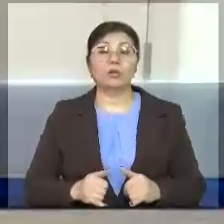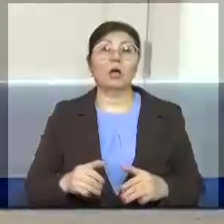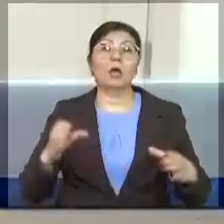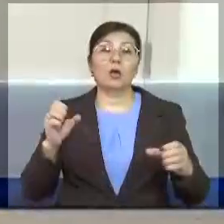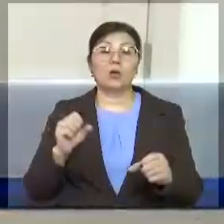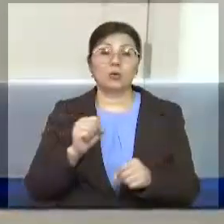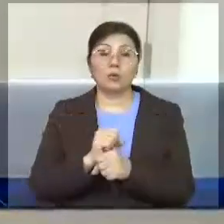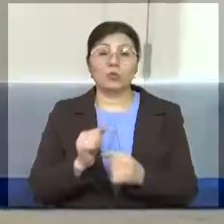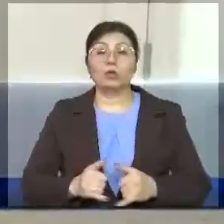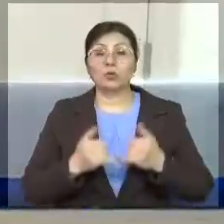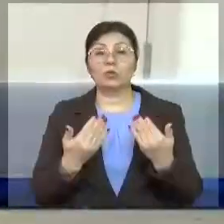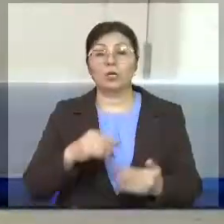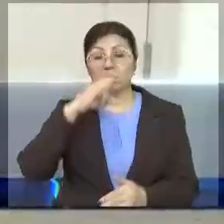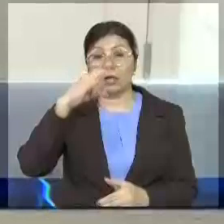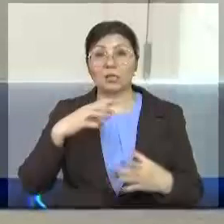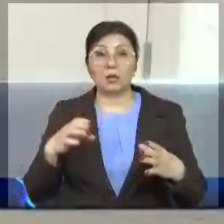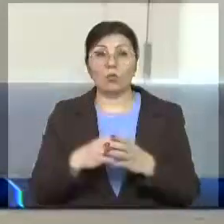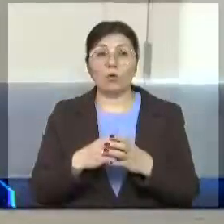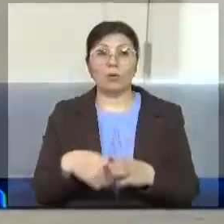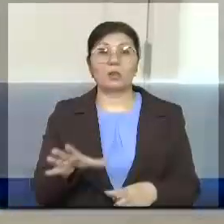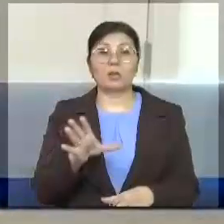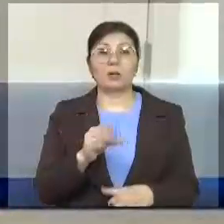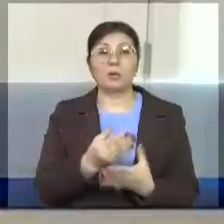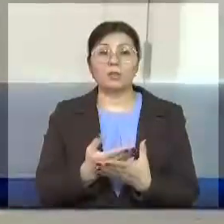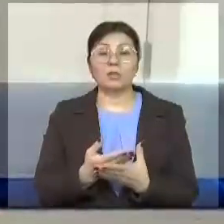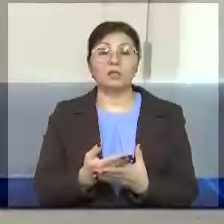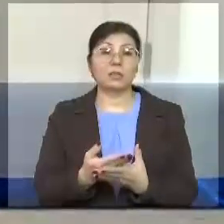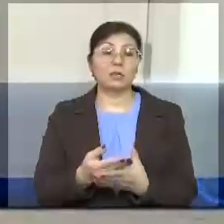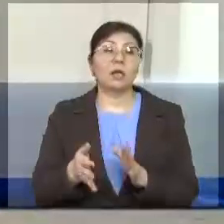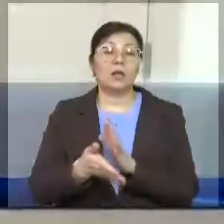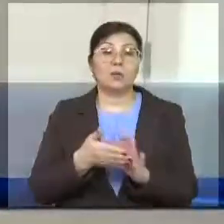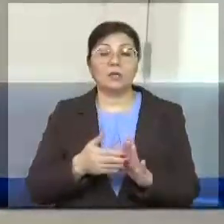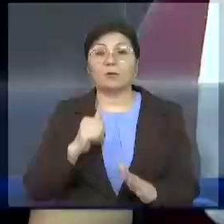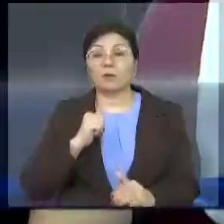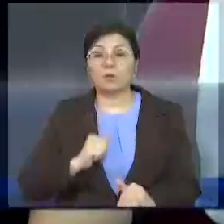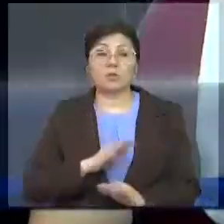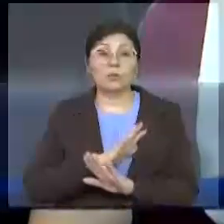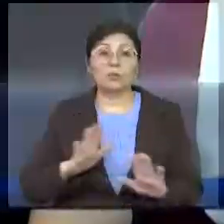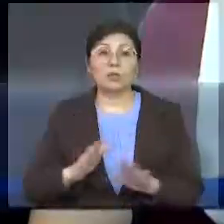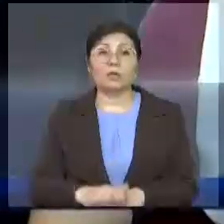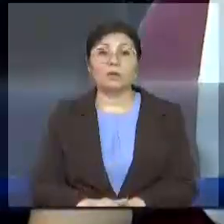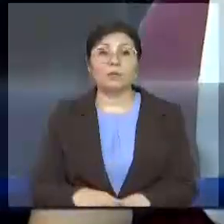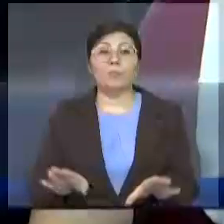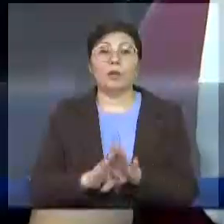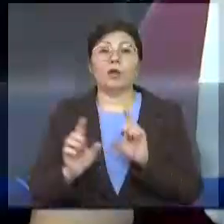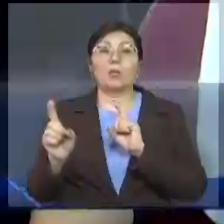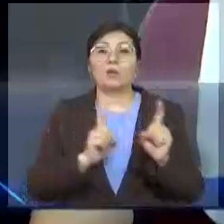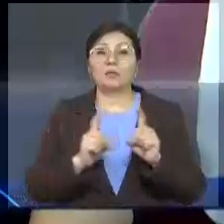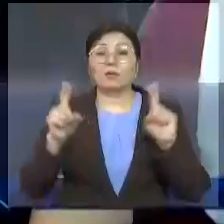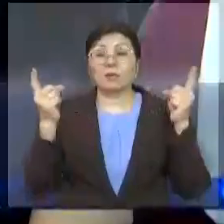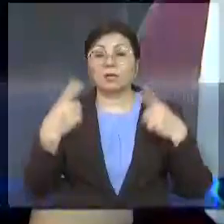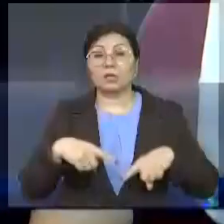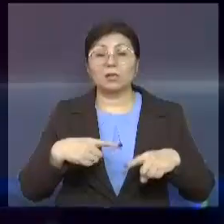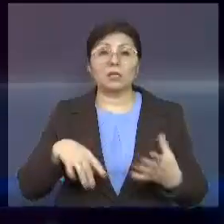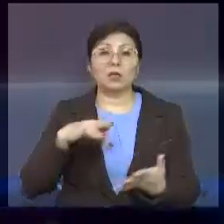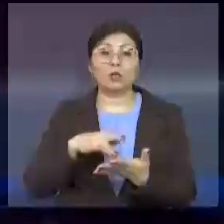қазір қазақ қоғамы соған барлық жерде үндеу жасап жатыр. Төзбеуіміз керек. Аталмыш шығынға дағдарыс орталығының